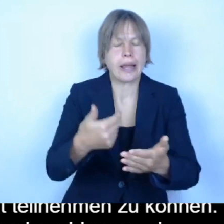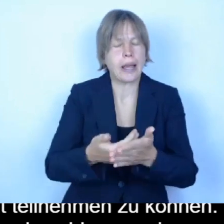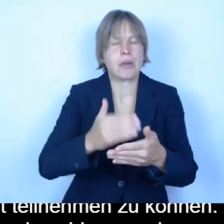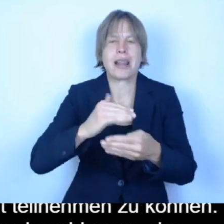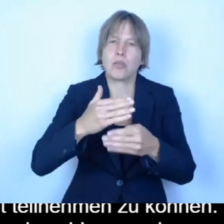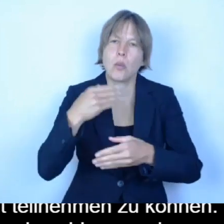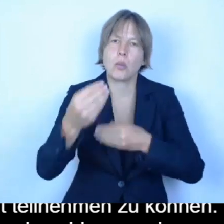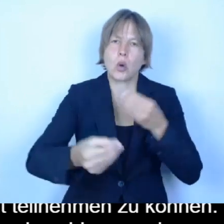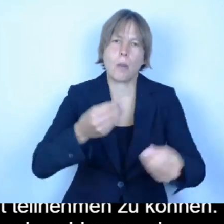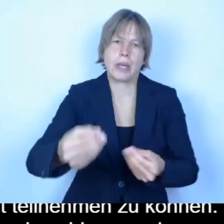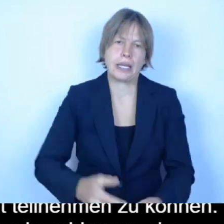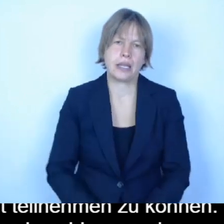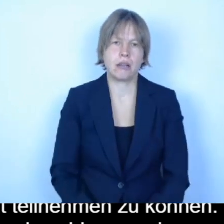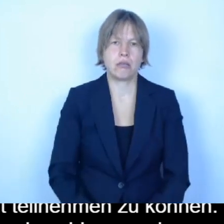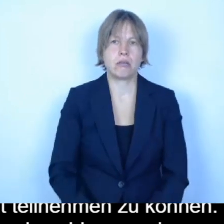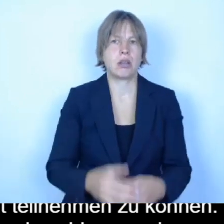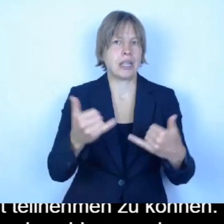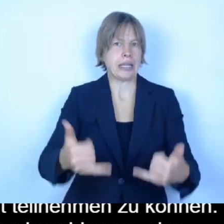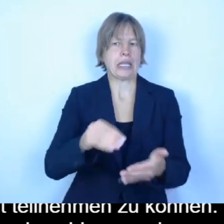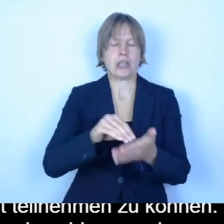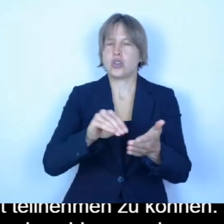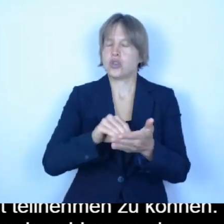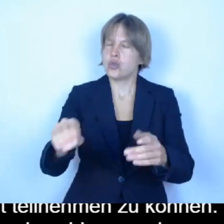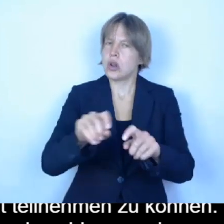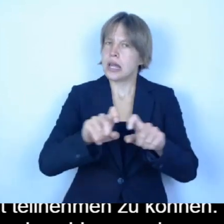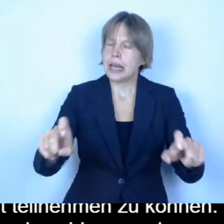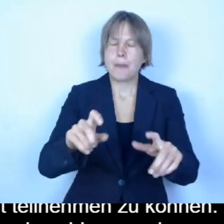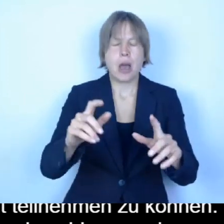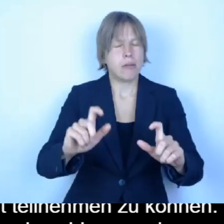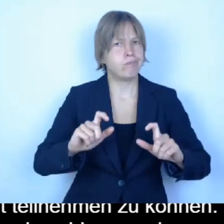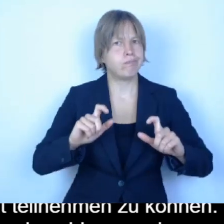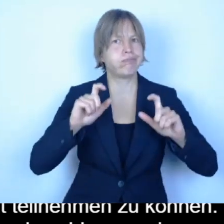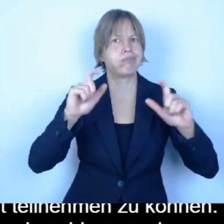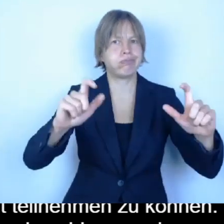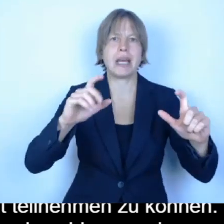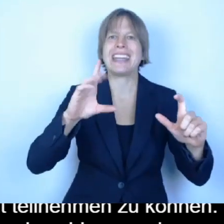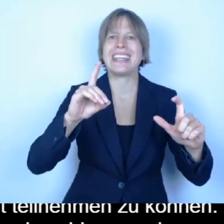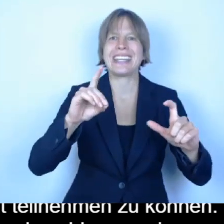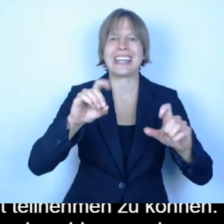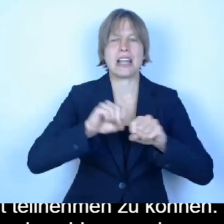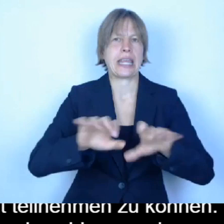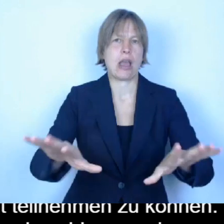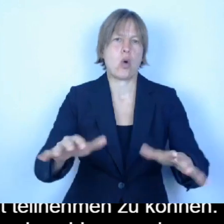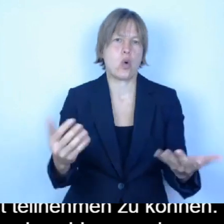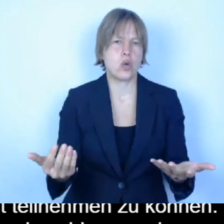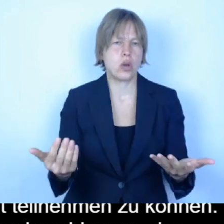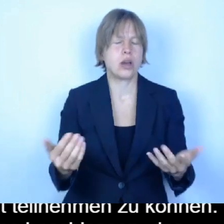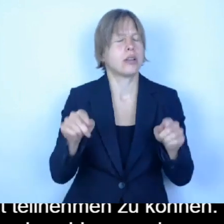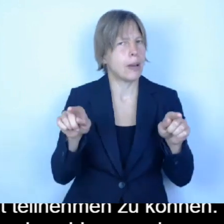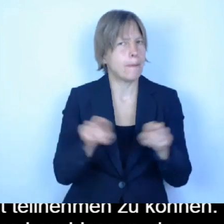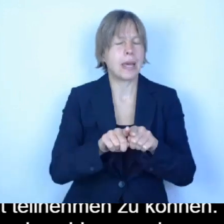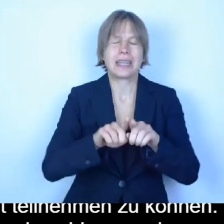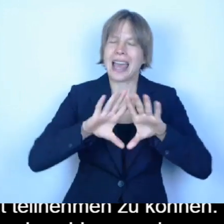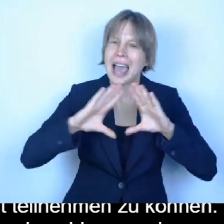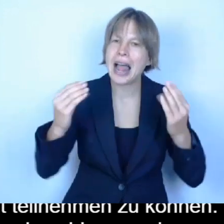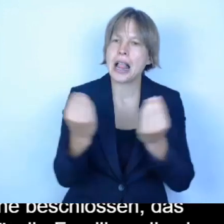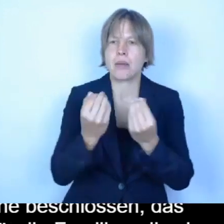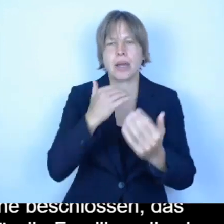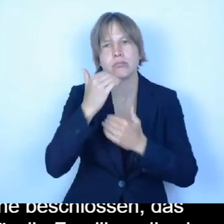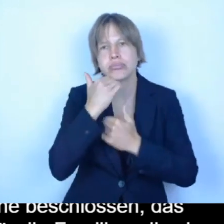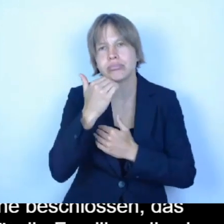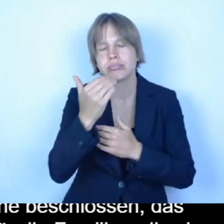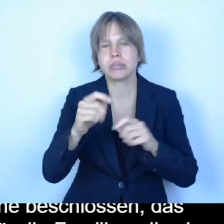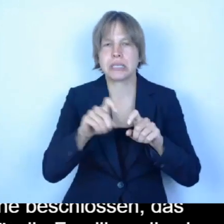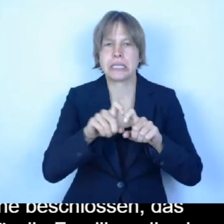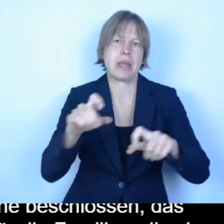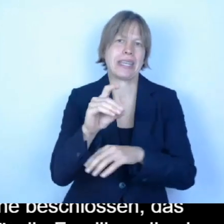Thema Digitalisierung Schule zu reden. Weil ich stelle fest, dass es zum einen hervorragend funktioniert. Bei bestimmten Eltern